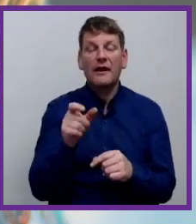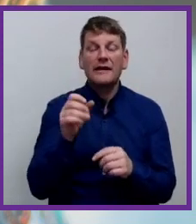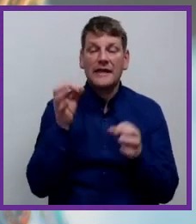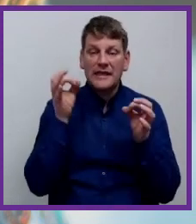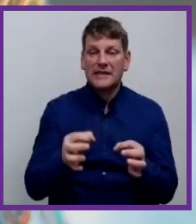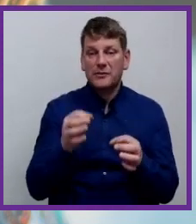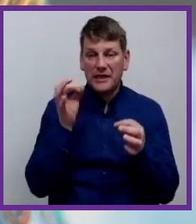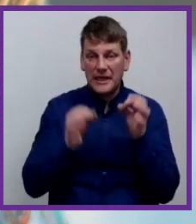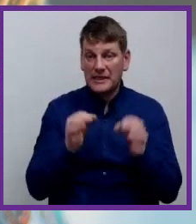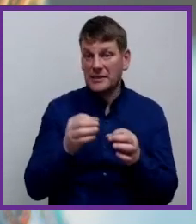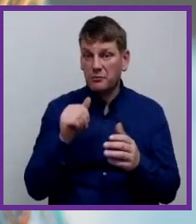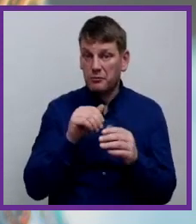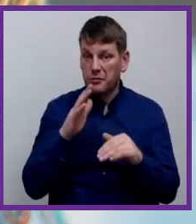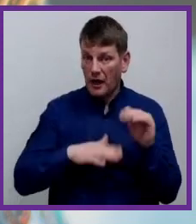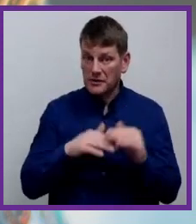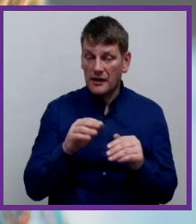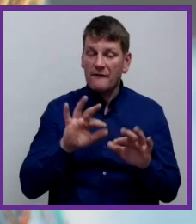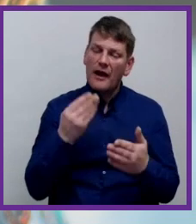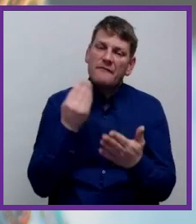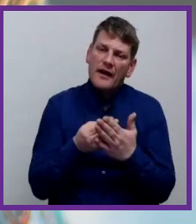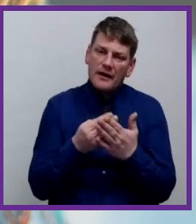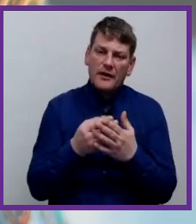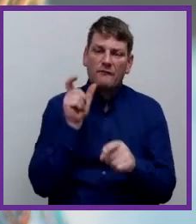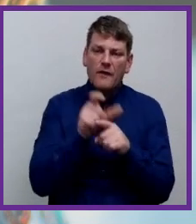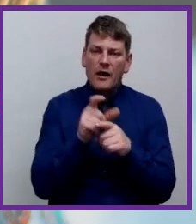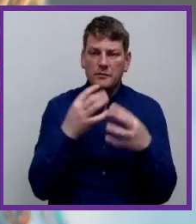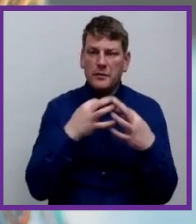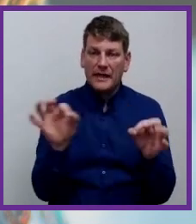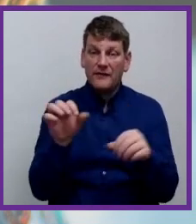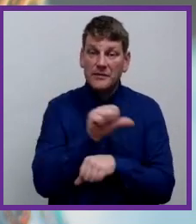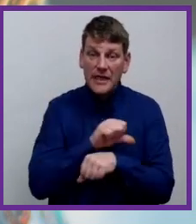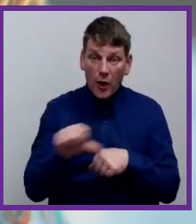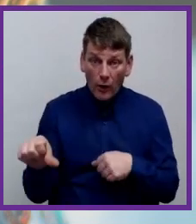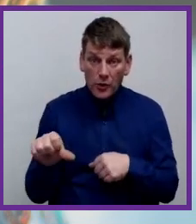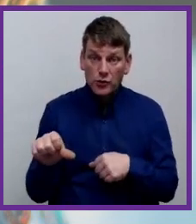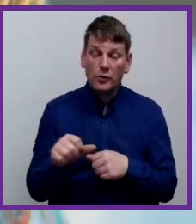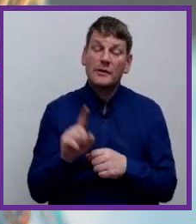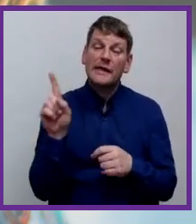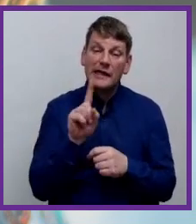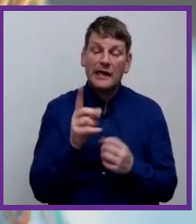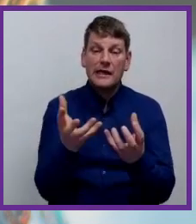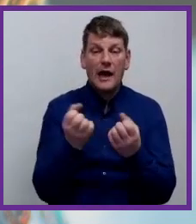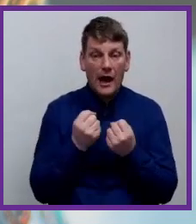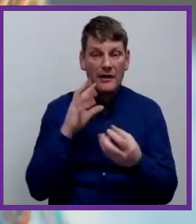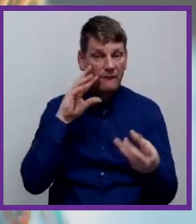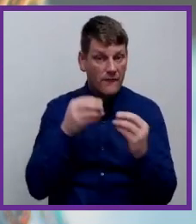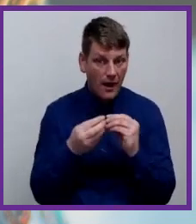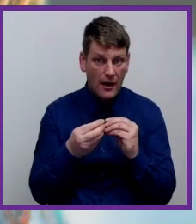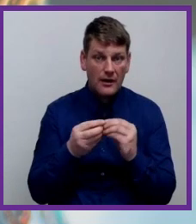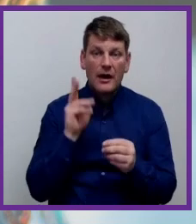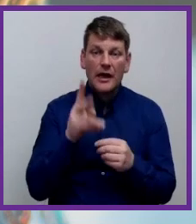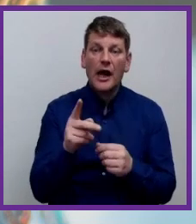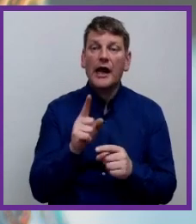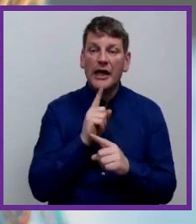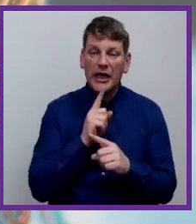proti, vai vērtējot vārda brīvības ierobežojumus, ir jāņem vērā kādu